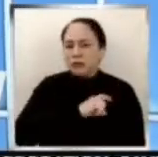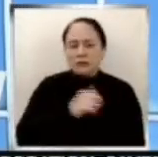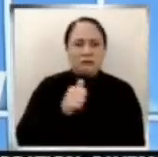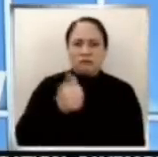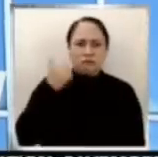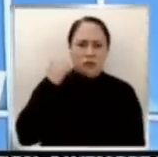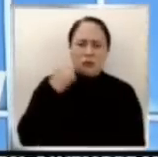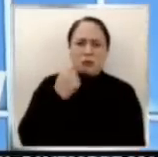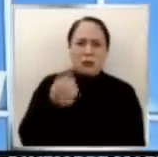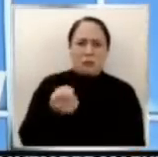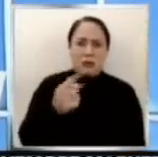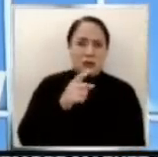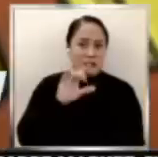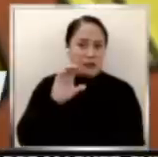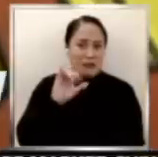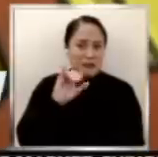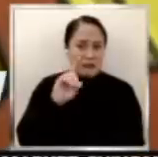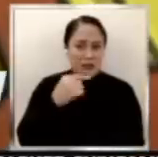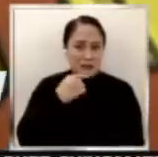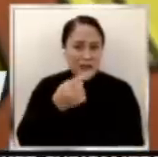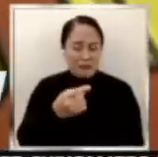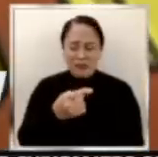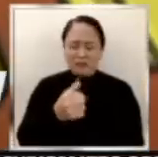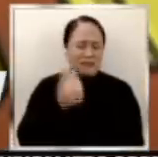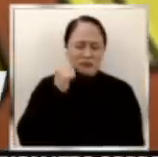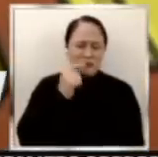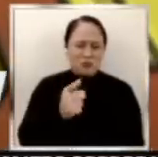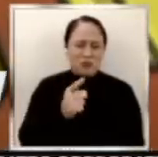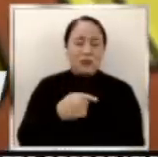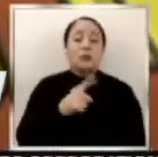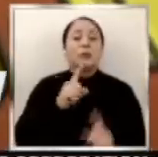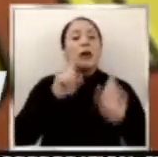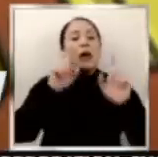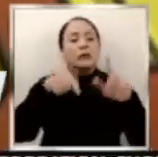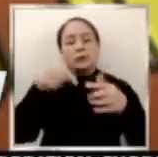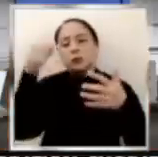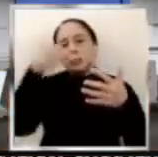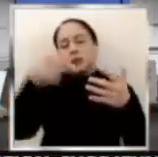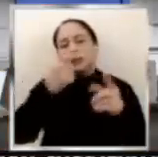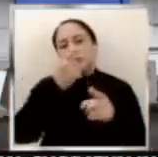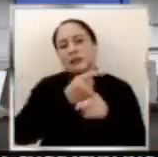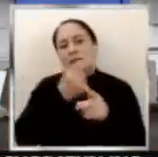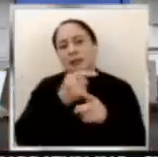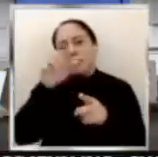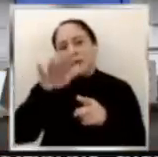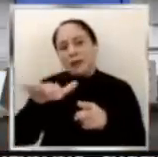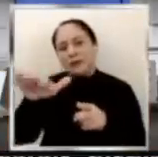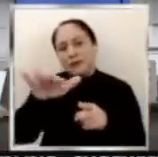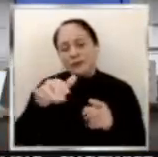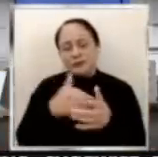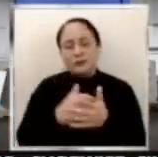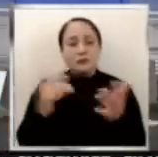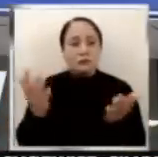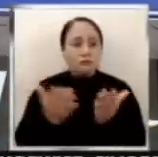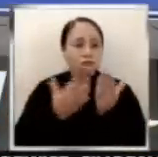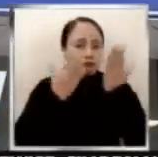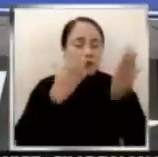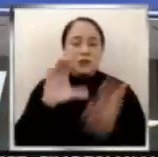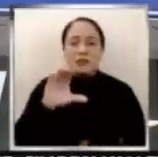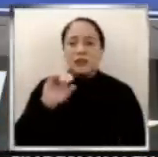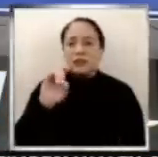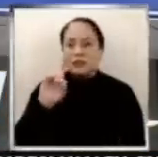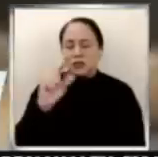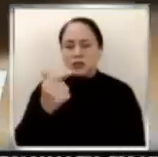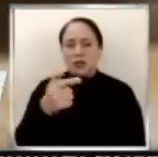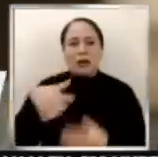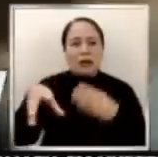ang alegasyon ng tatlong arestado. Sasagutin raw ang mga ito sa tamang foro. Naghain din ng CIDG ng dagdag na